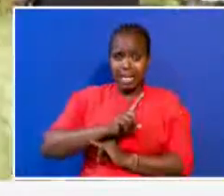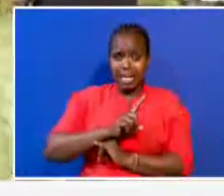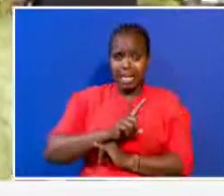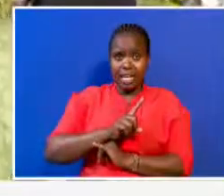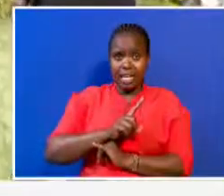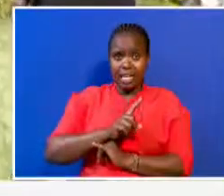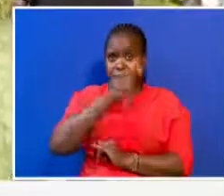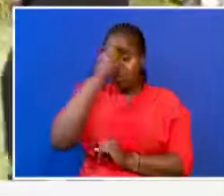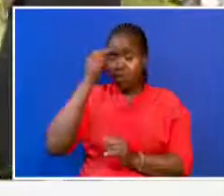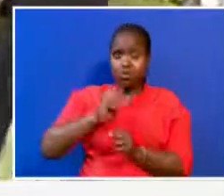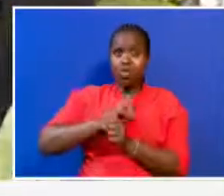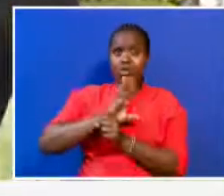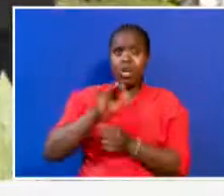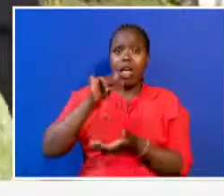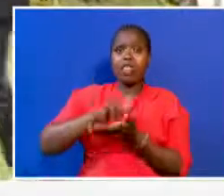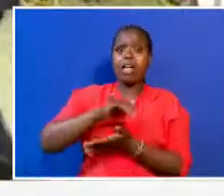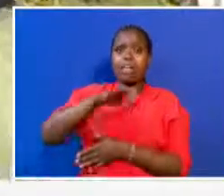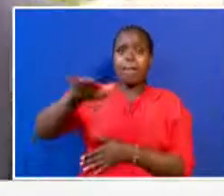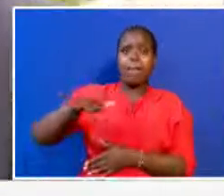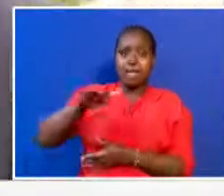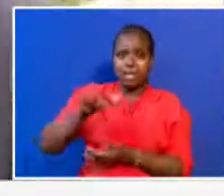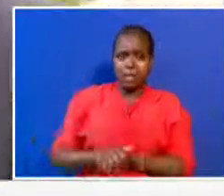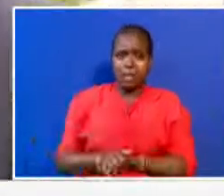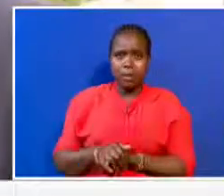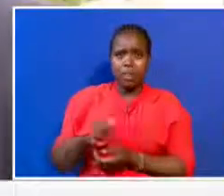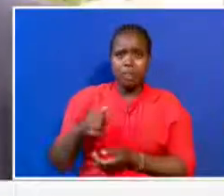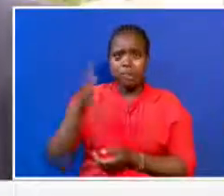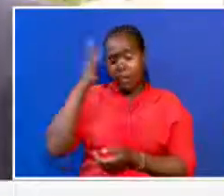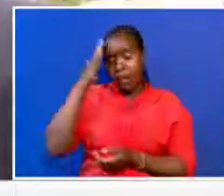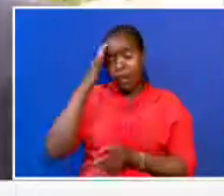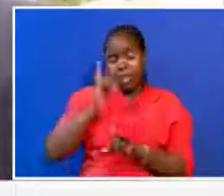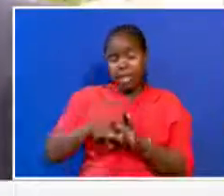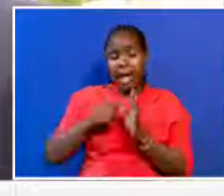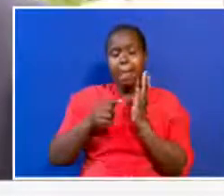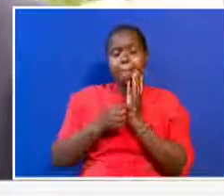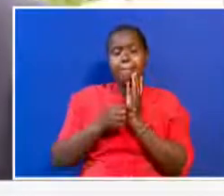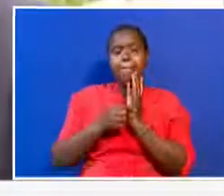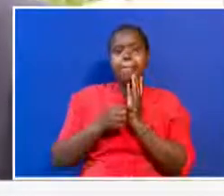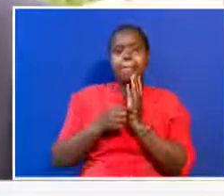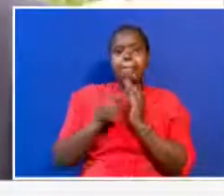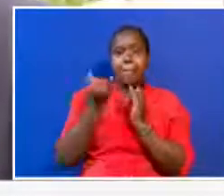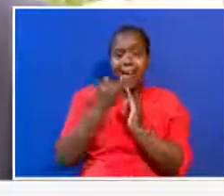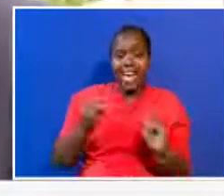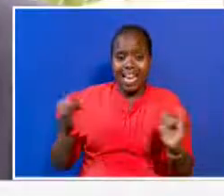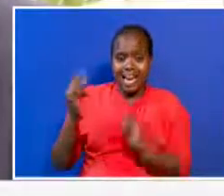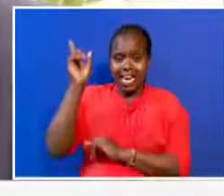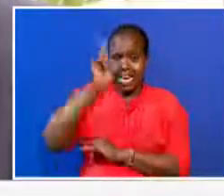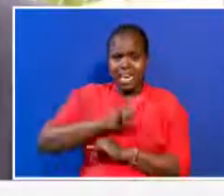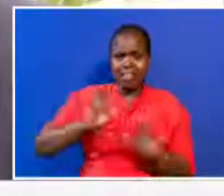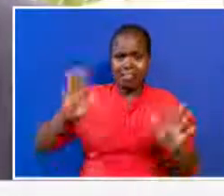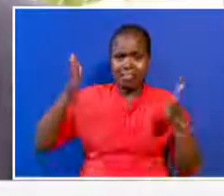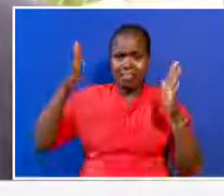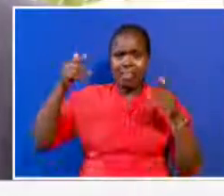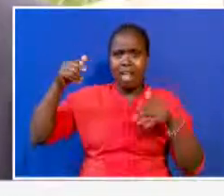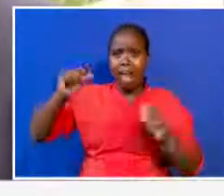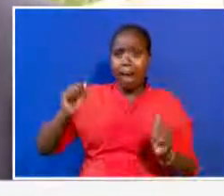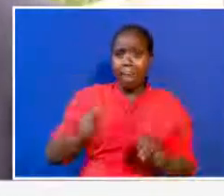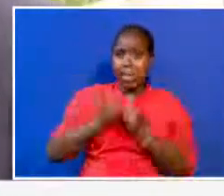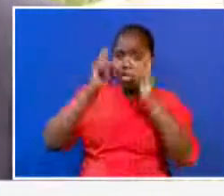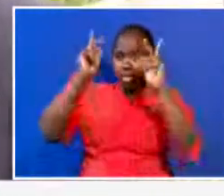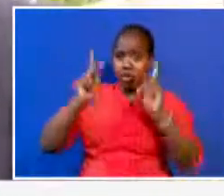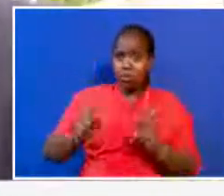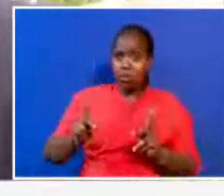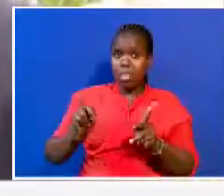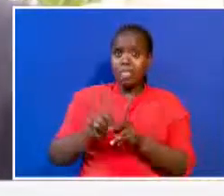ya COVID-19 katika maeneo hayo. Unajua ile siku ya Madaraka Day, sherehe ilikuwa sehemu hiyo, na tayari